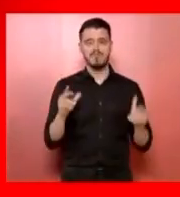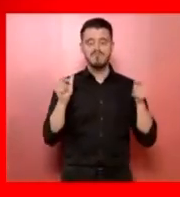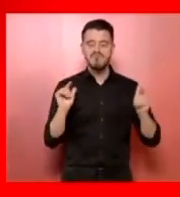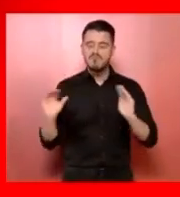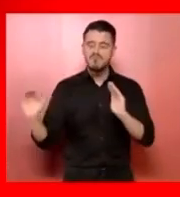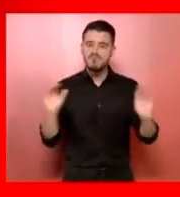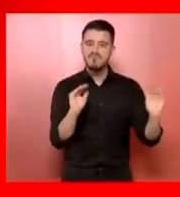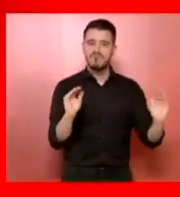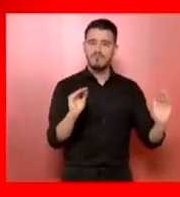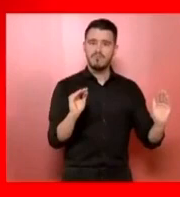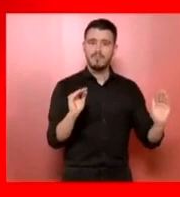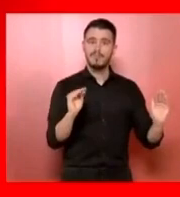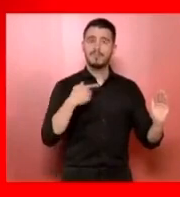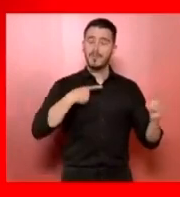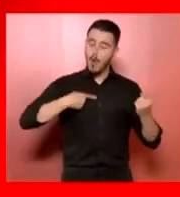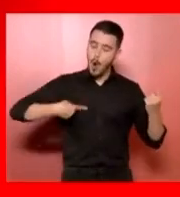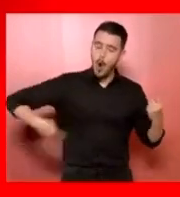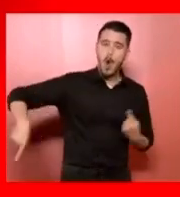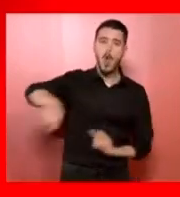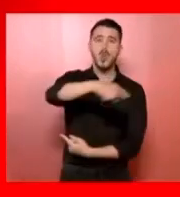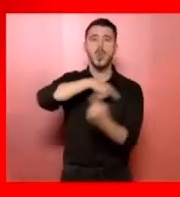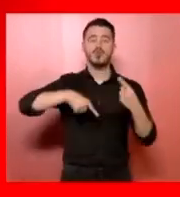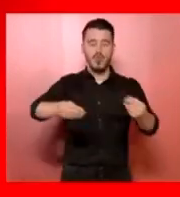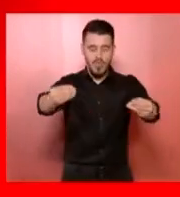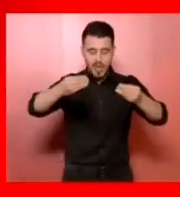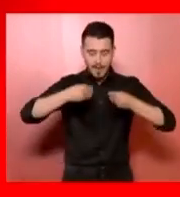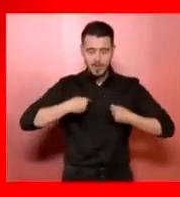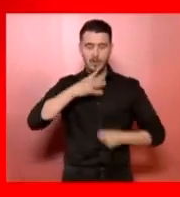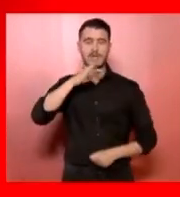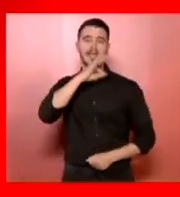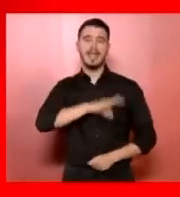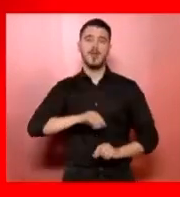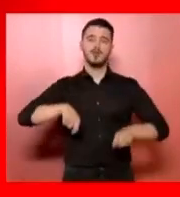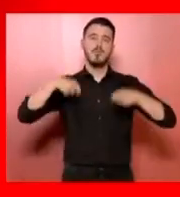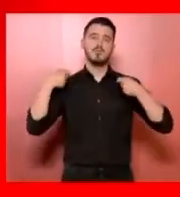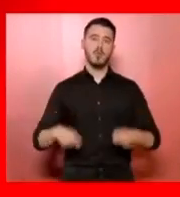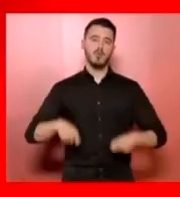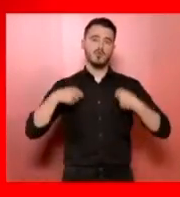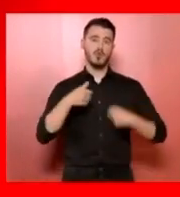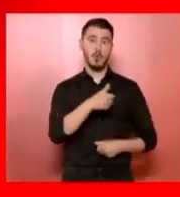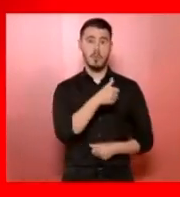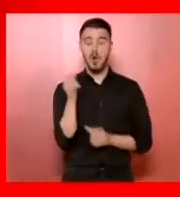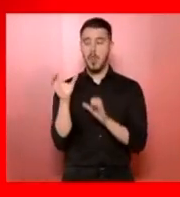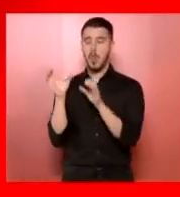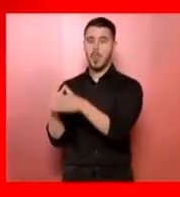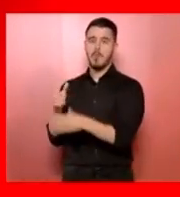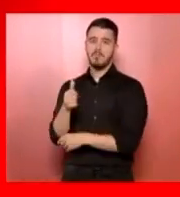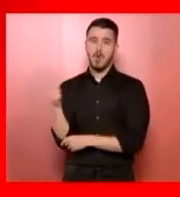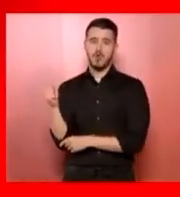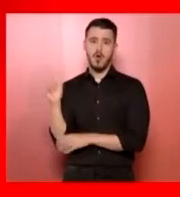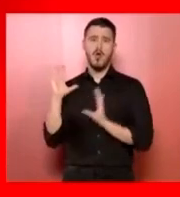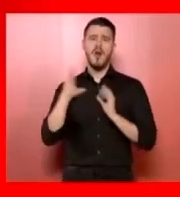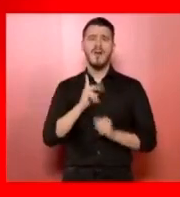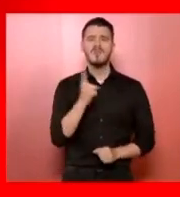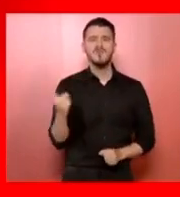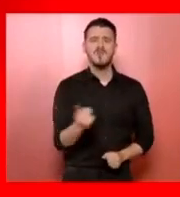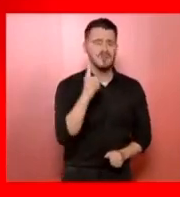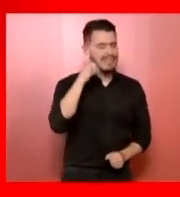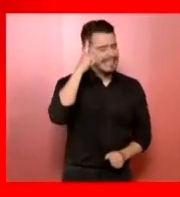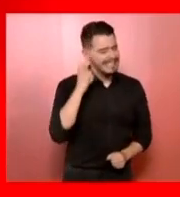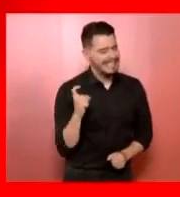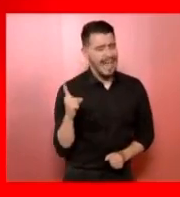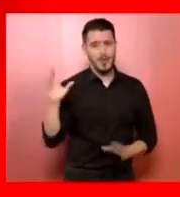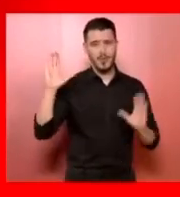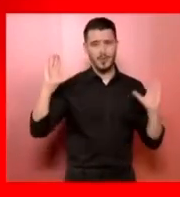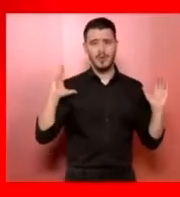να μας κάνει όλους και όλους πλουσιότερους, με την πραγματική έννοια. Και όχι με την έννοια που έχουν αυτοί που ξέρουν, όπως